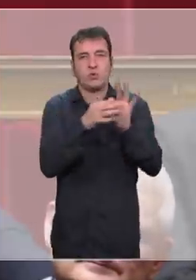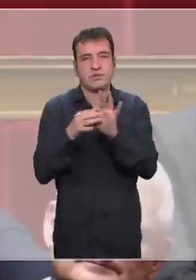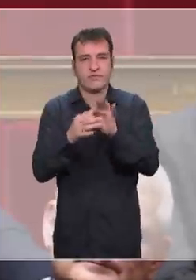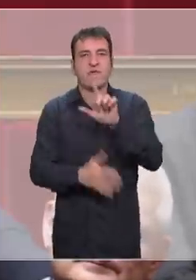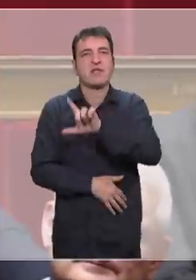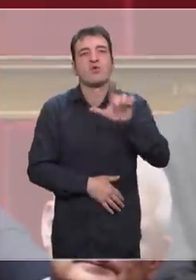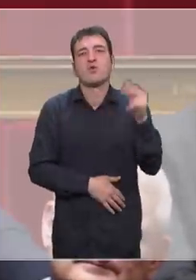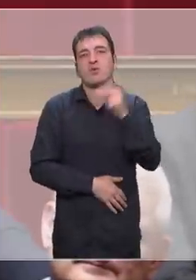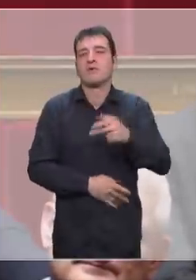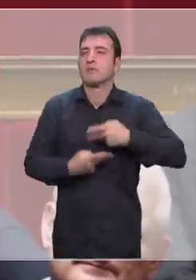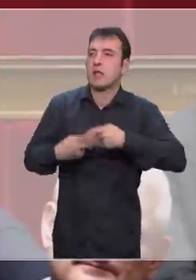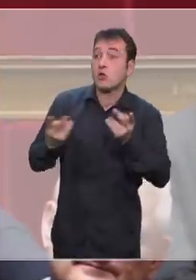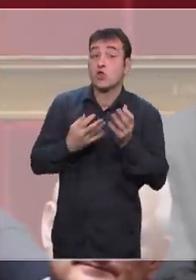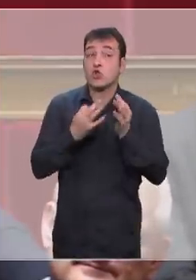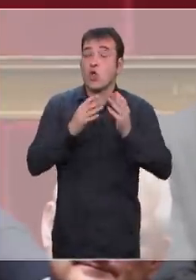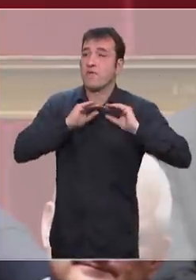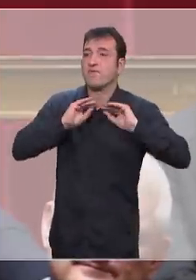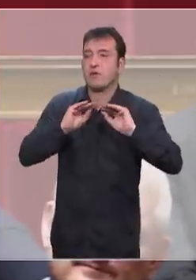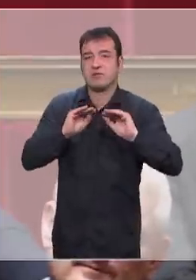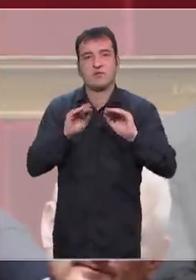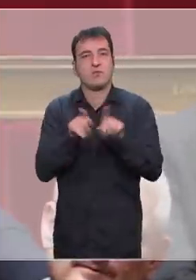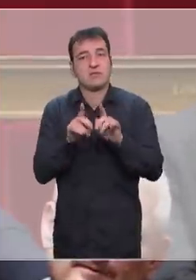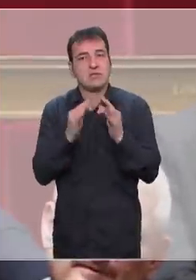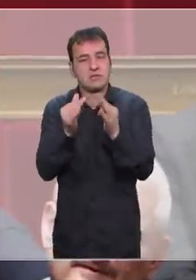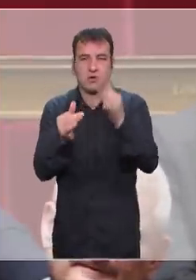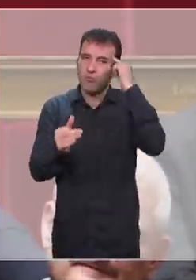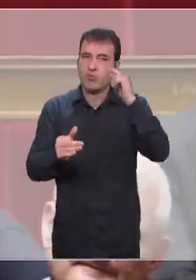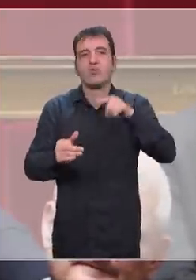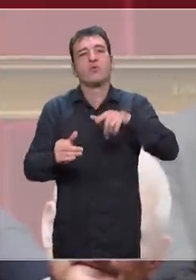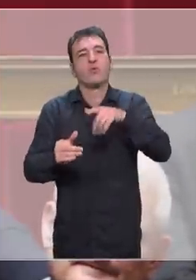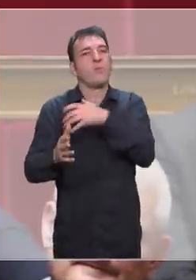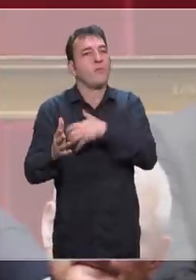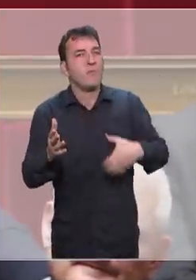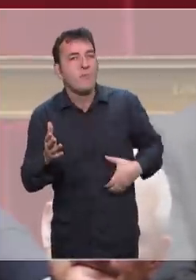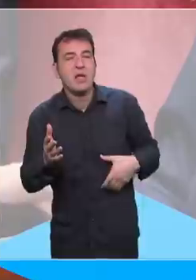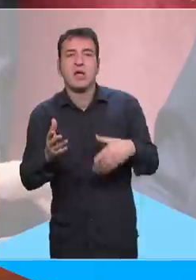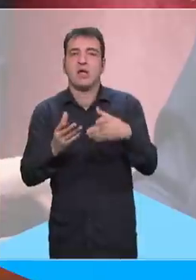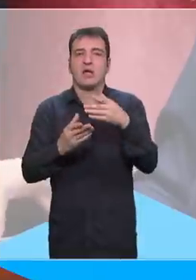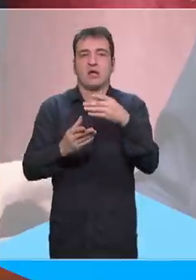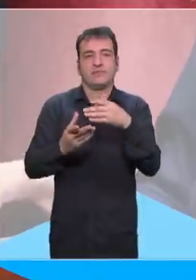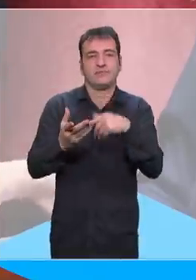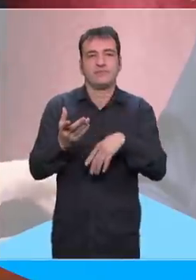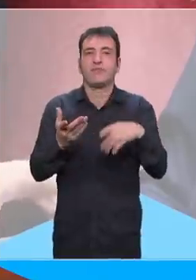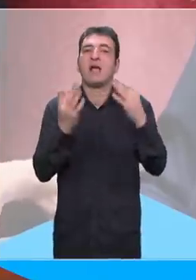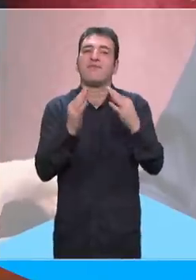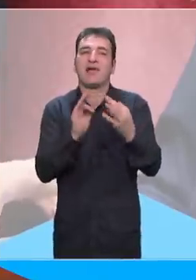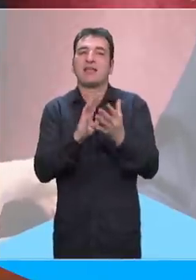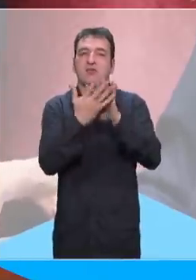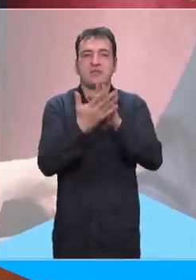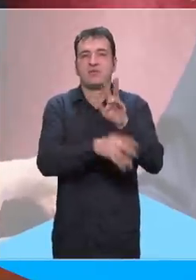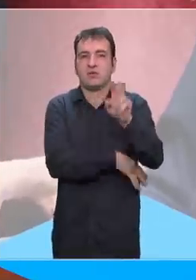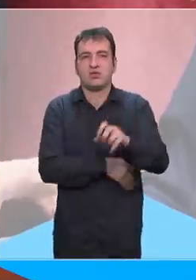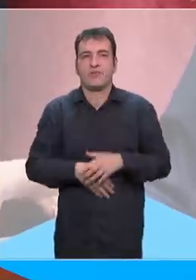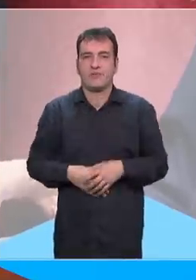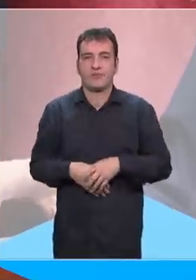place d'un temps de formation et de sensibilisation à destination des élus locaux sur les questions de transition écologique. Le groupe Modem et